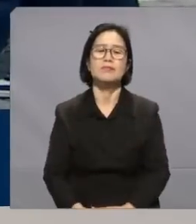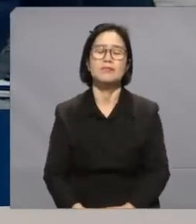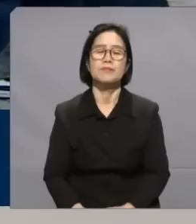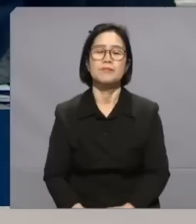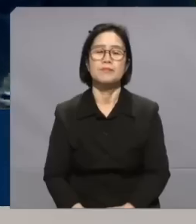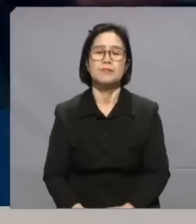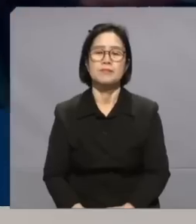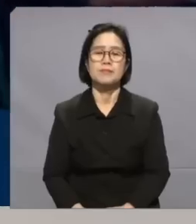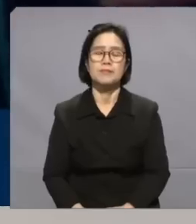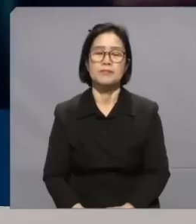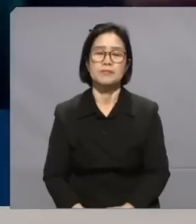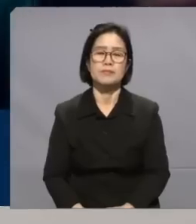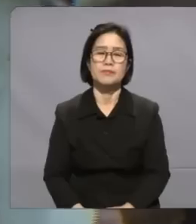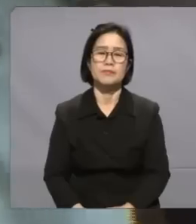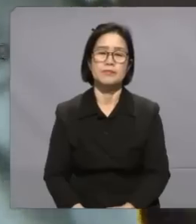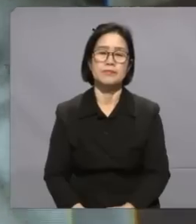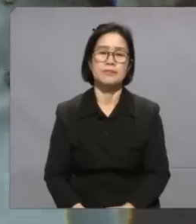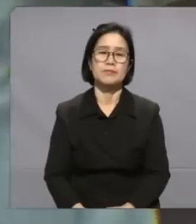기자입니다.